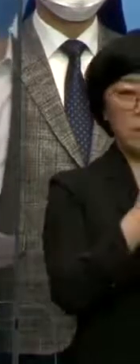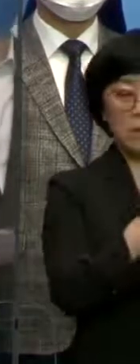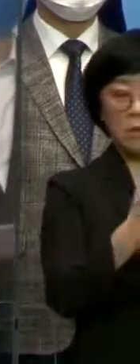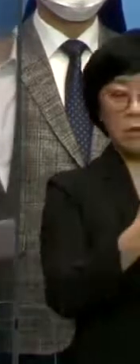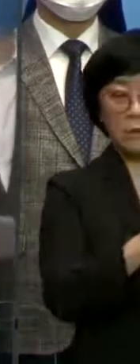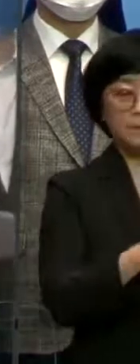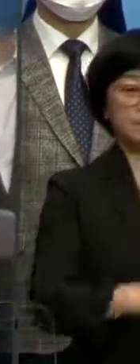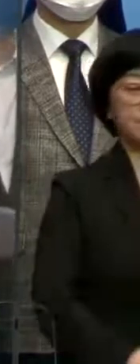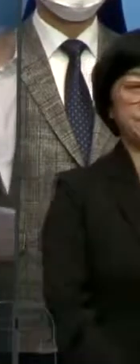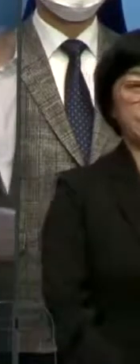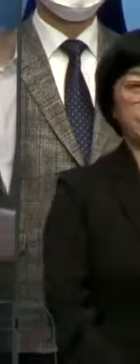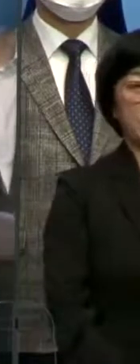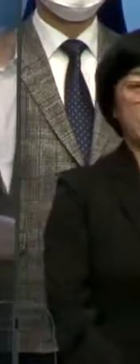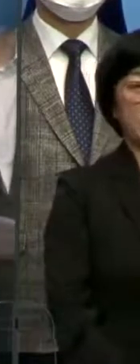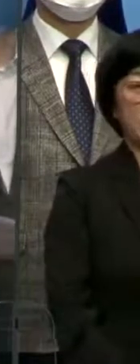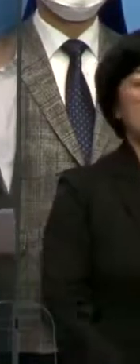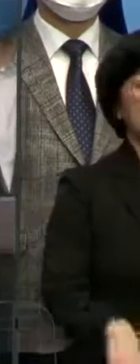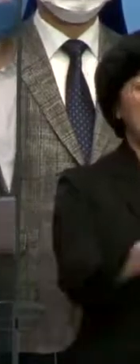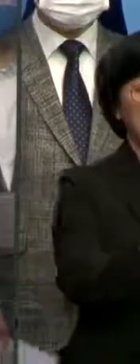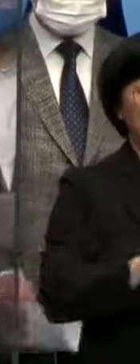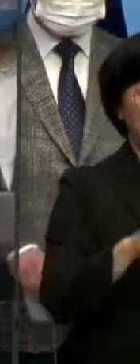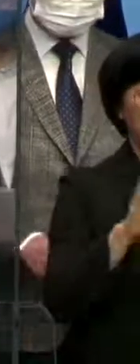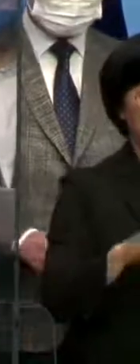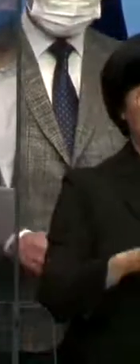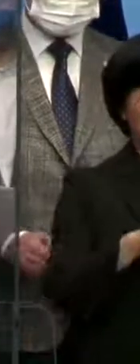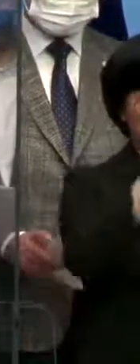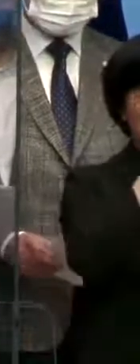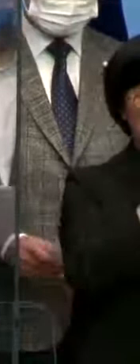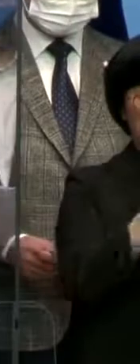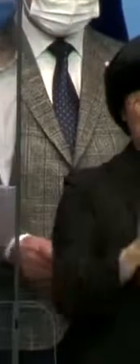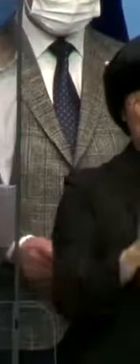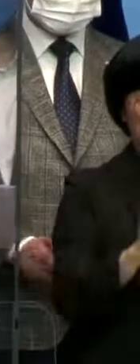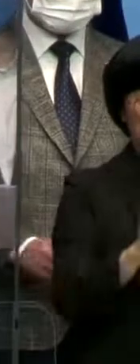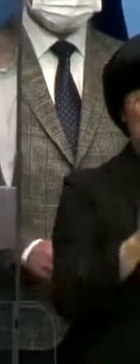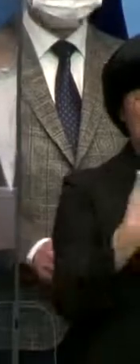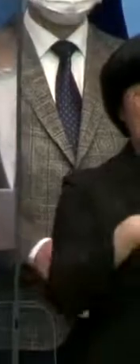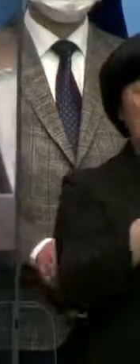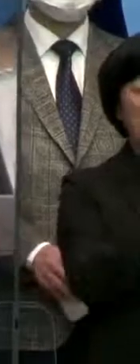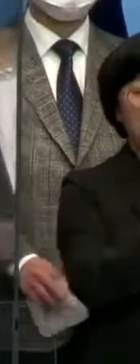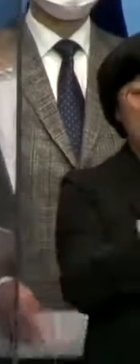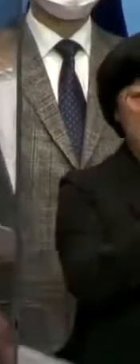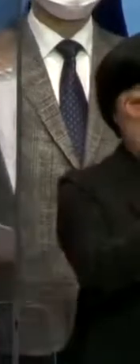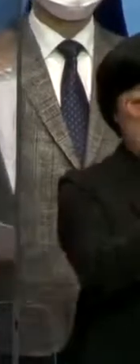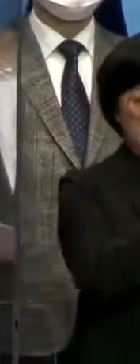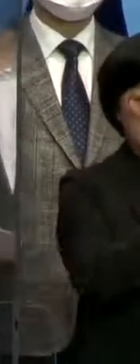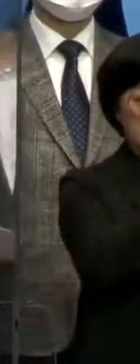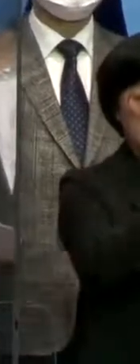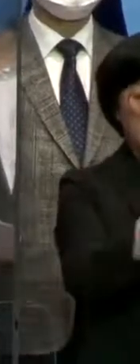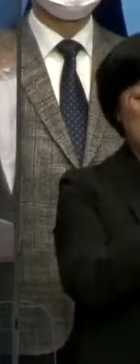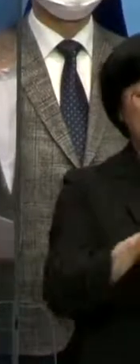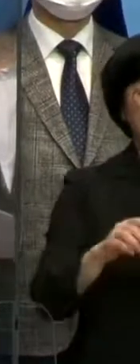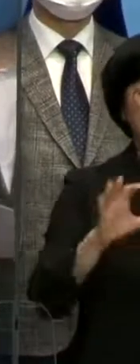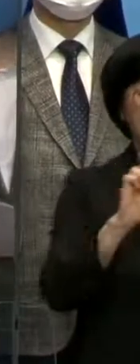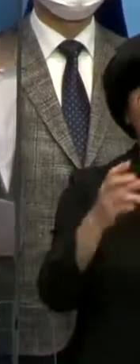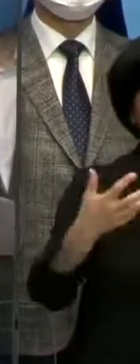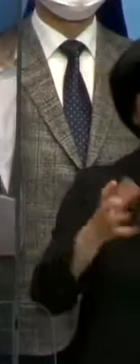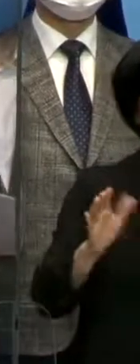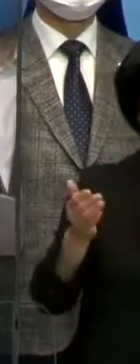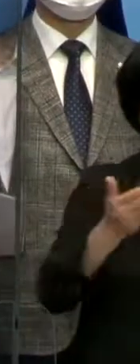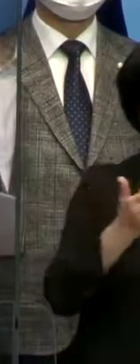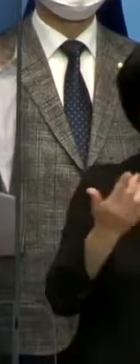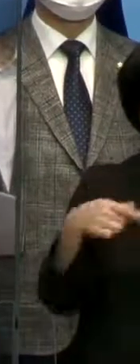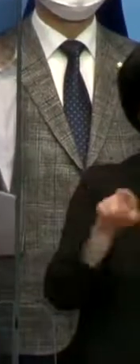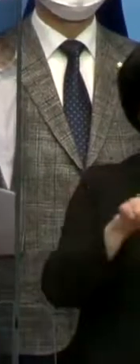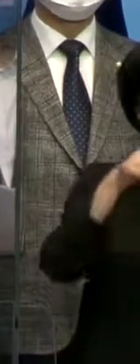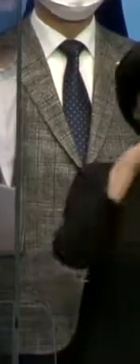의원 일동입니다. 저희는 오늘 환자안전3법의 신속한 처리를 위한 야당의 협조를 요청하고자 이